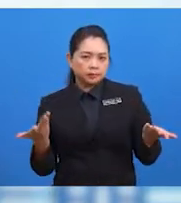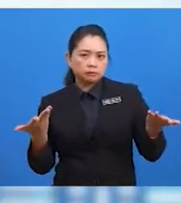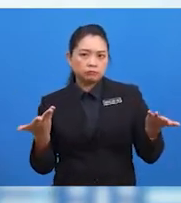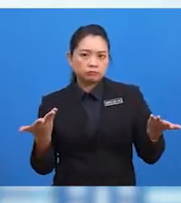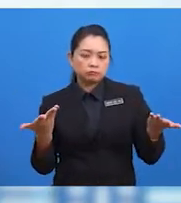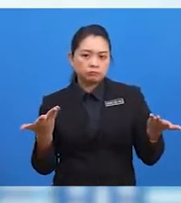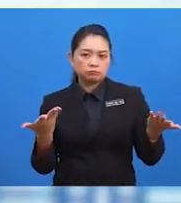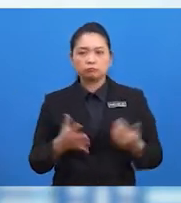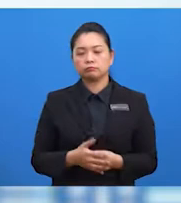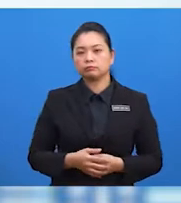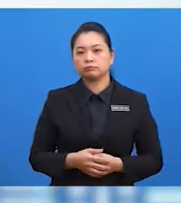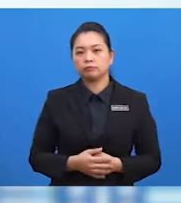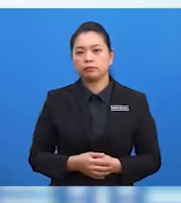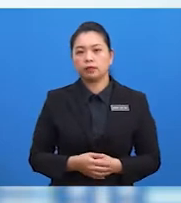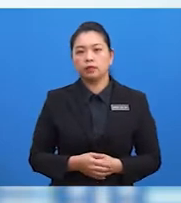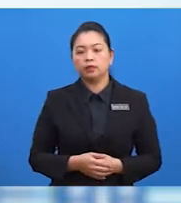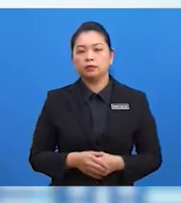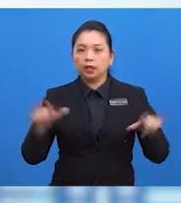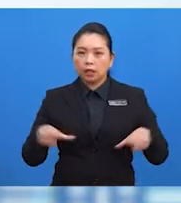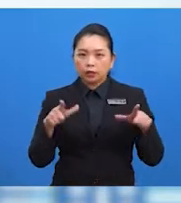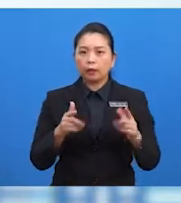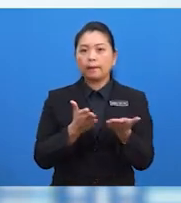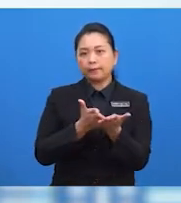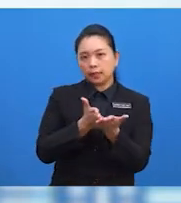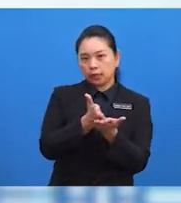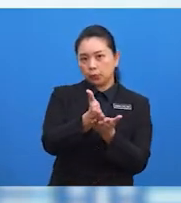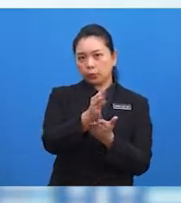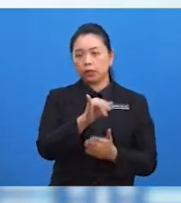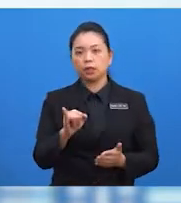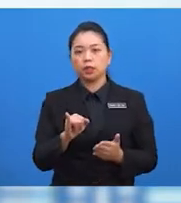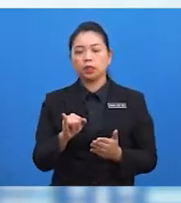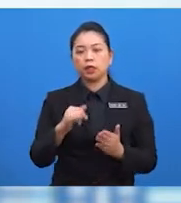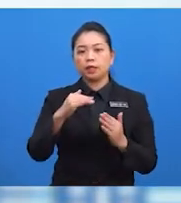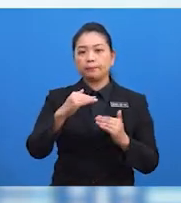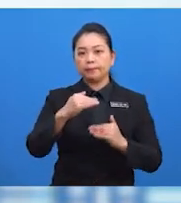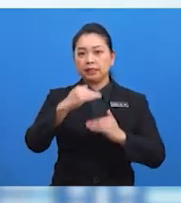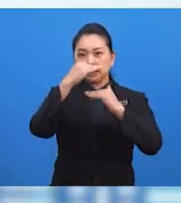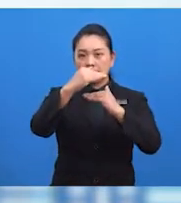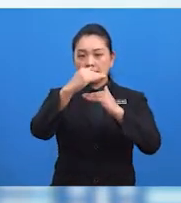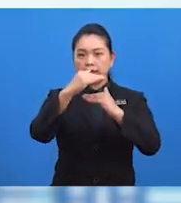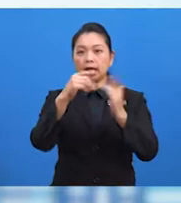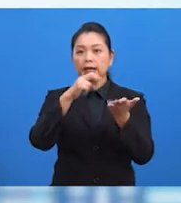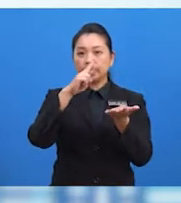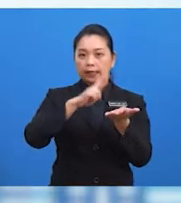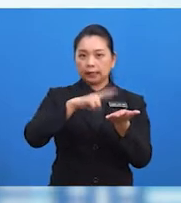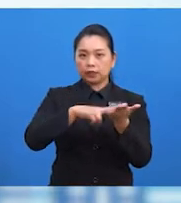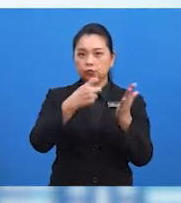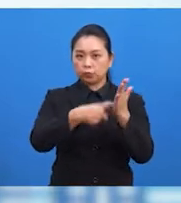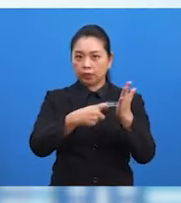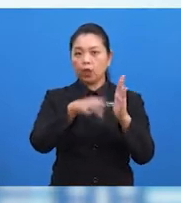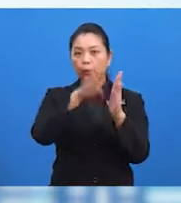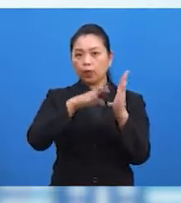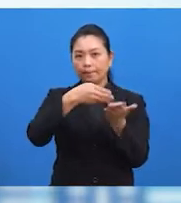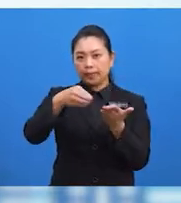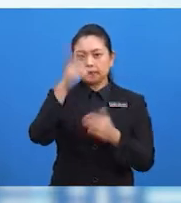Bagaimanakah cara dilaksanakan? Dilaksanakan melalui peningkatan kadar cukai, pengurangan perbelanjaan